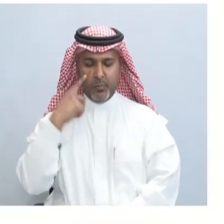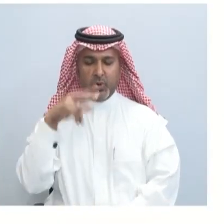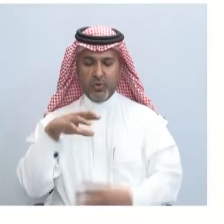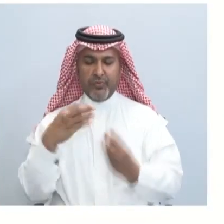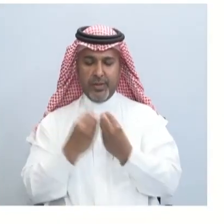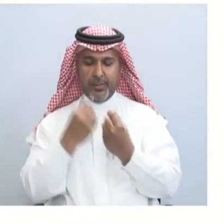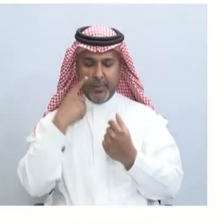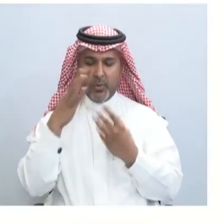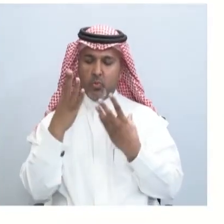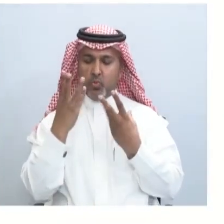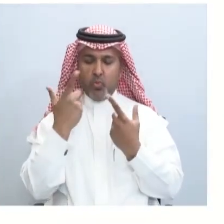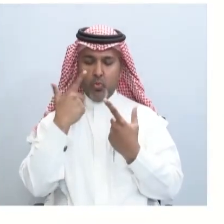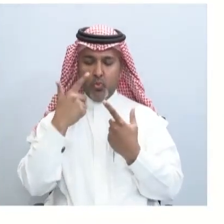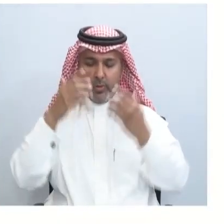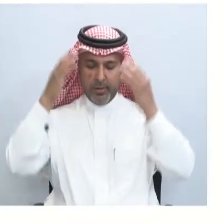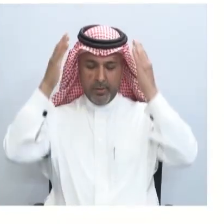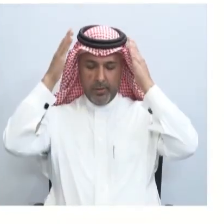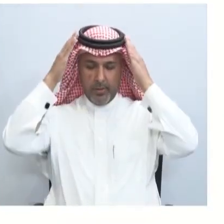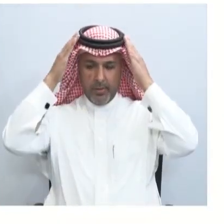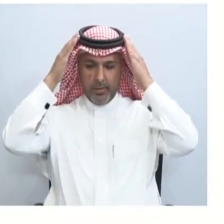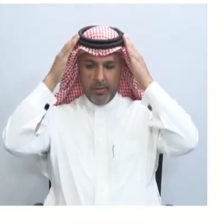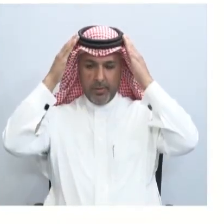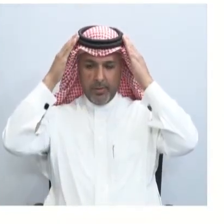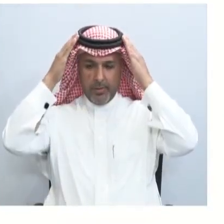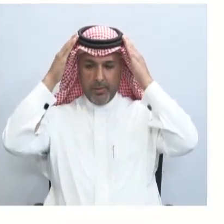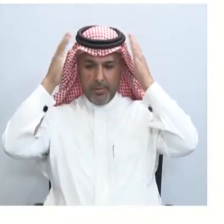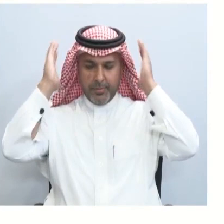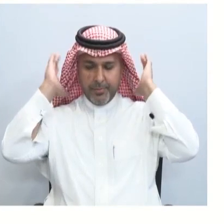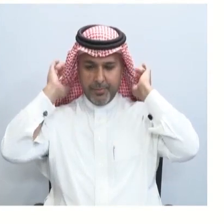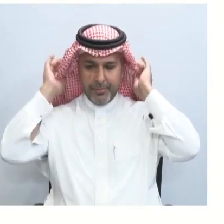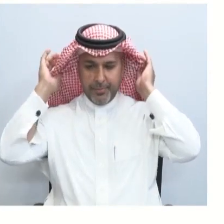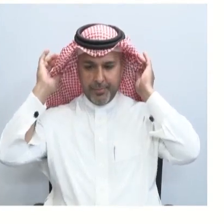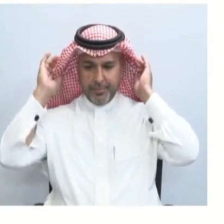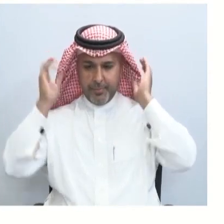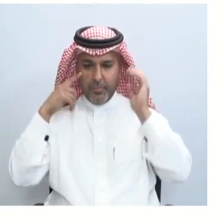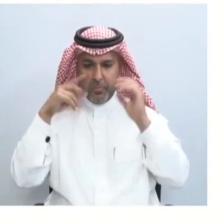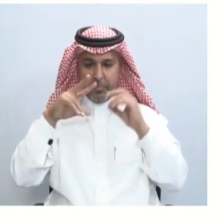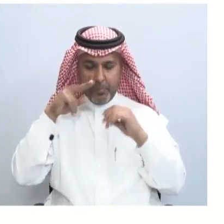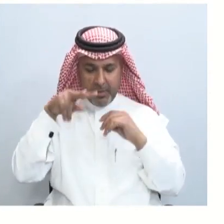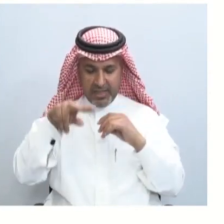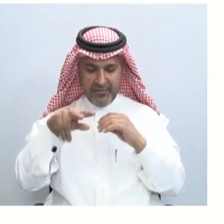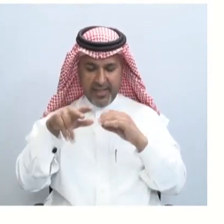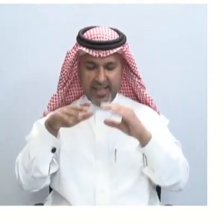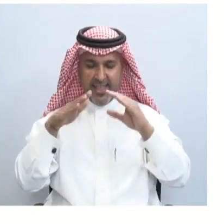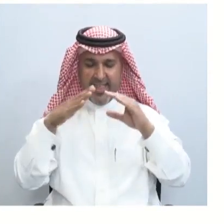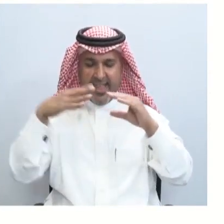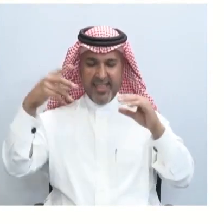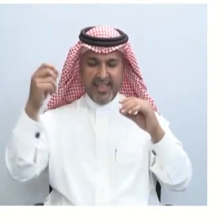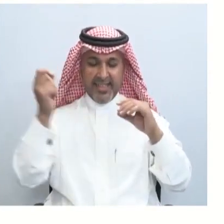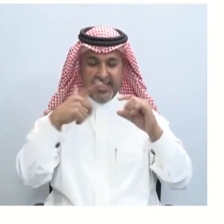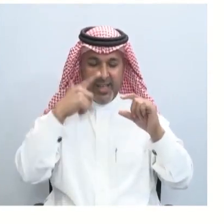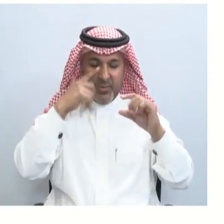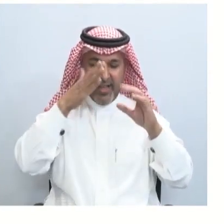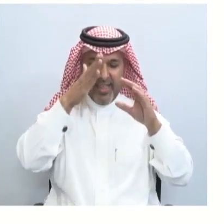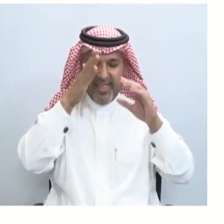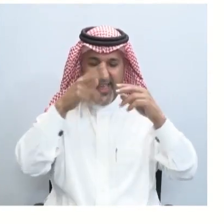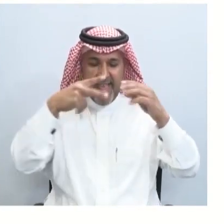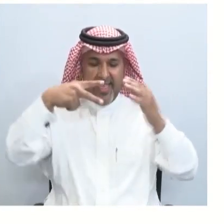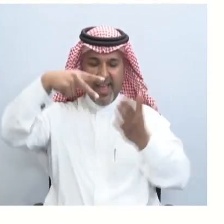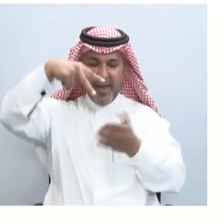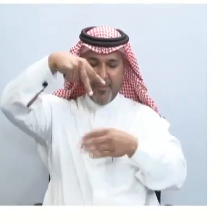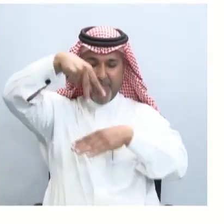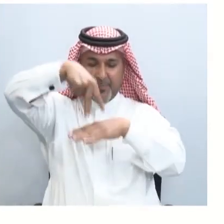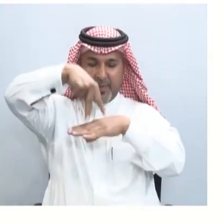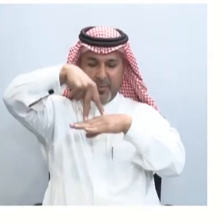وانصاف دوائر واشكال اخرى ثنائيه الابعاد كما في هذين الشكلين امامنا هذا